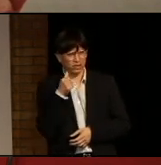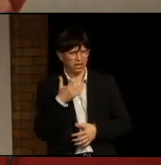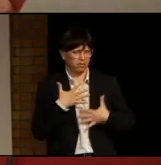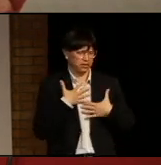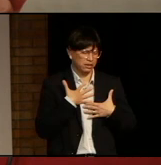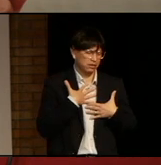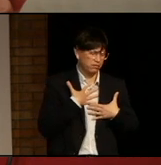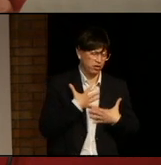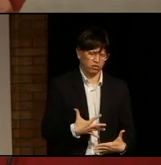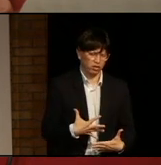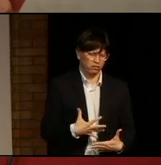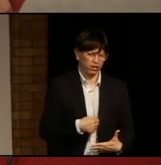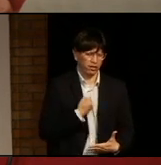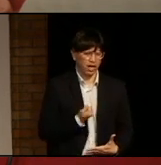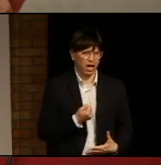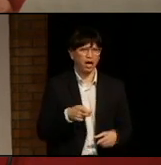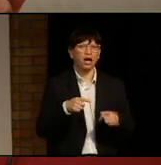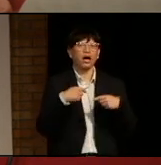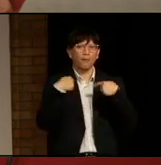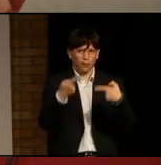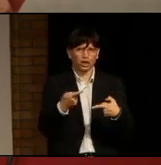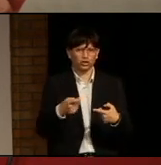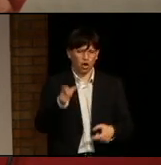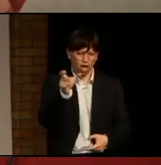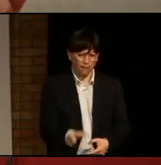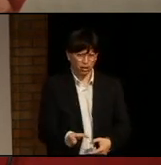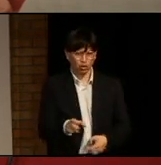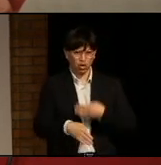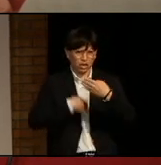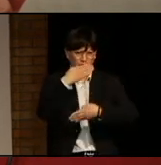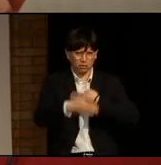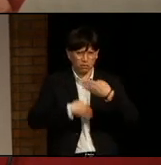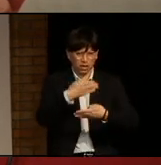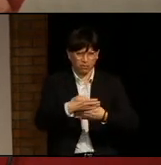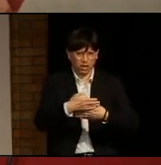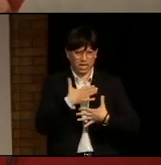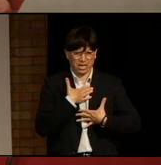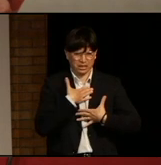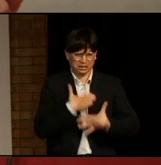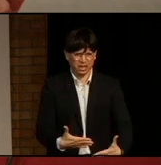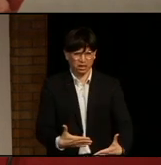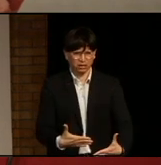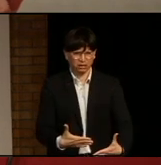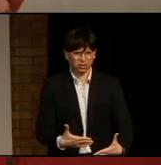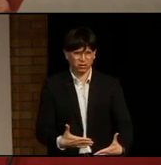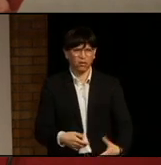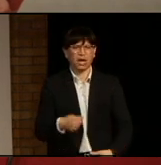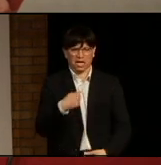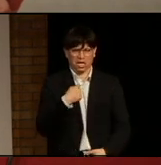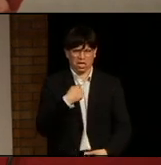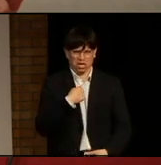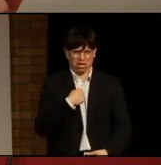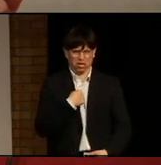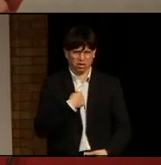di pietà verso le persone con diversa disabilità ma che le senta necessarie perché io sia